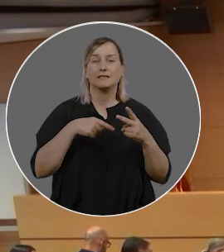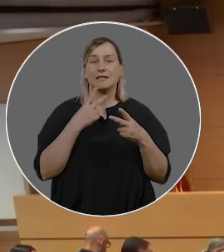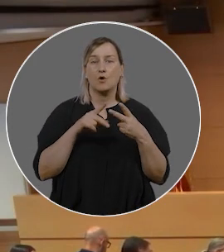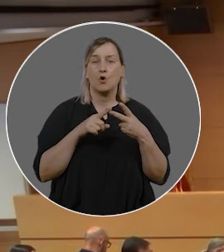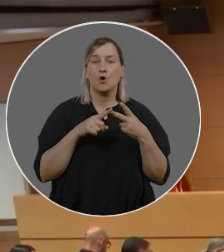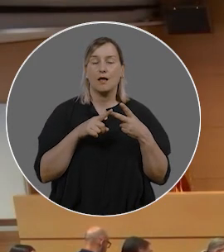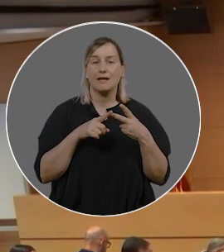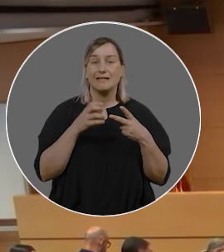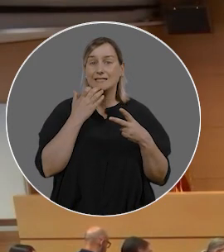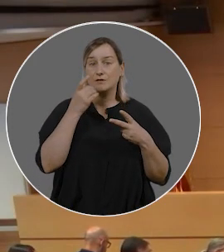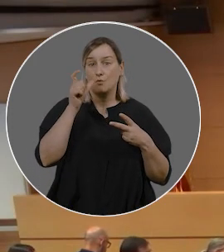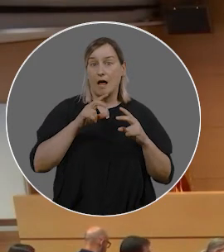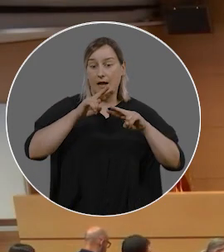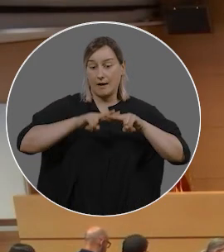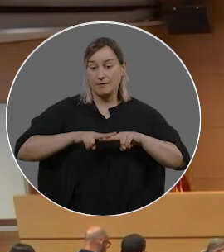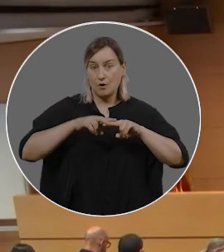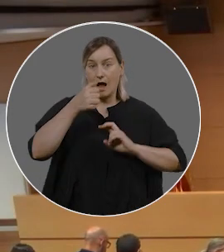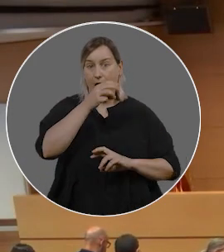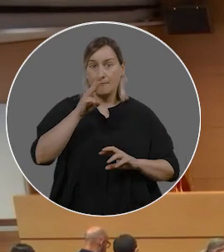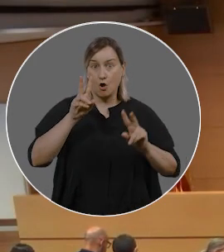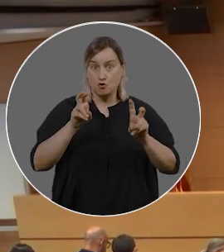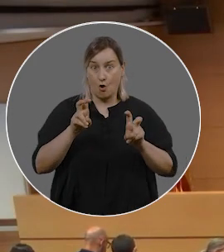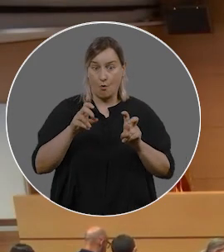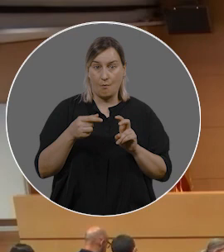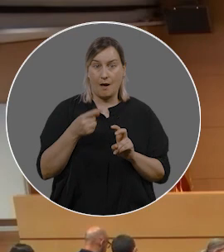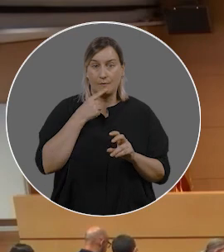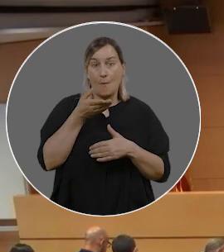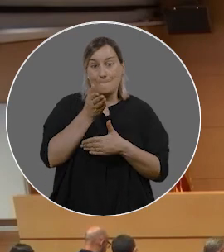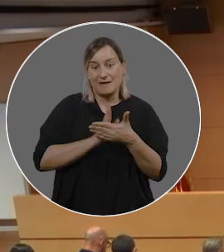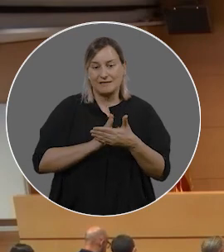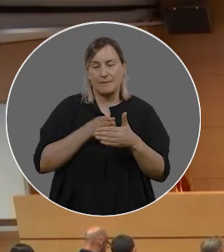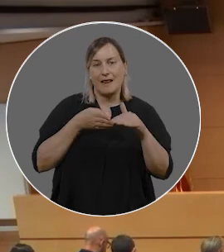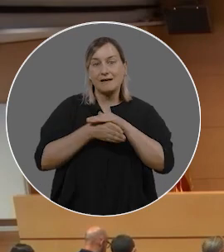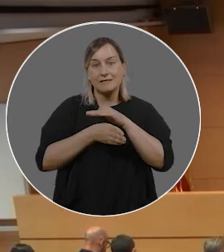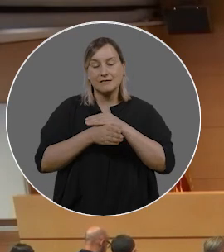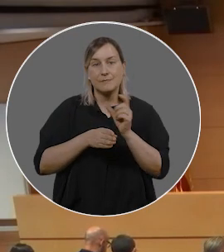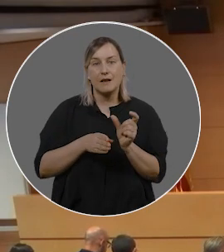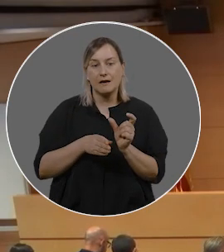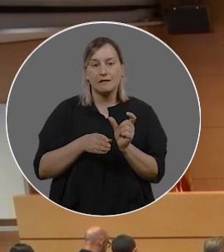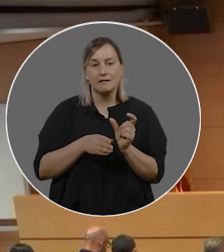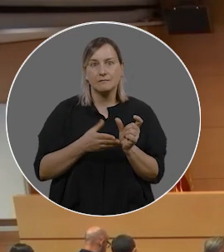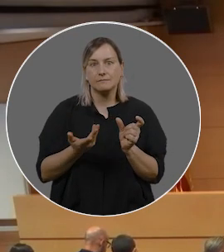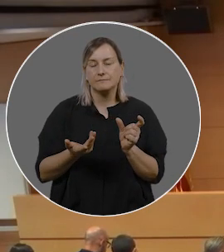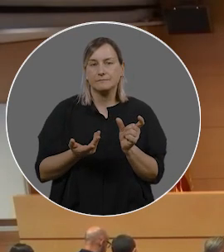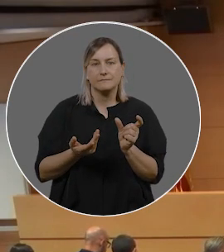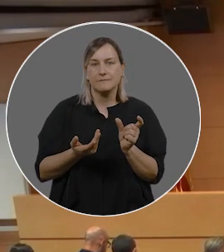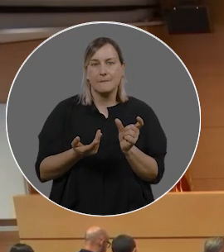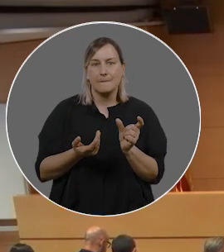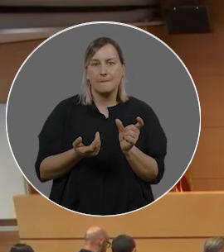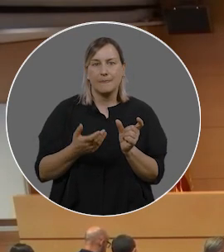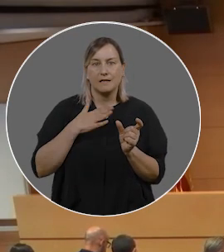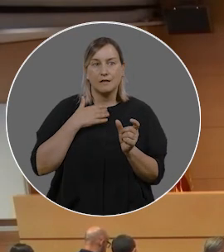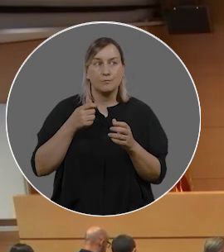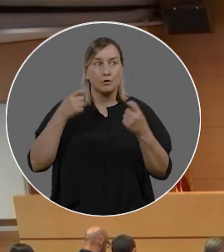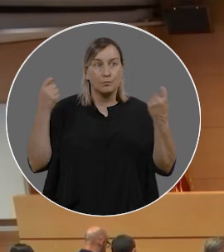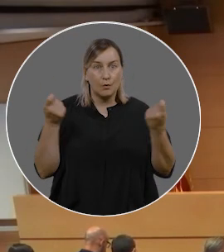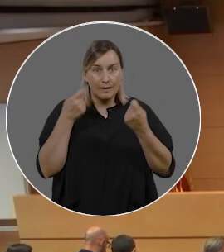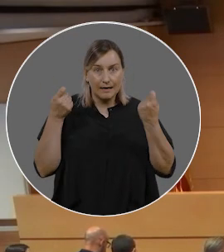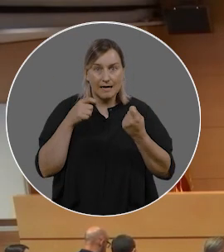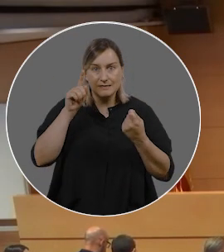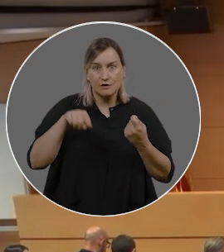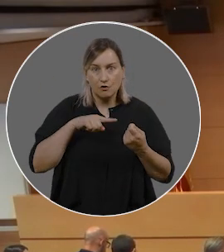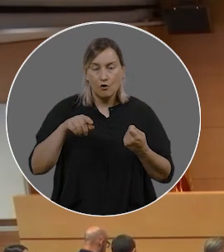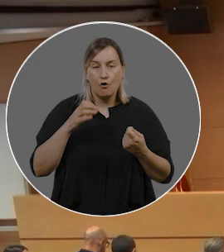sí, la segona era, si una revisió d'una aplicació nova en surt parcialment accessible, si es pot